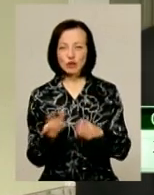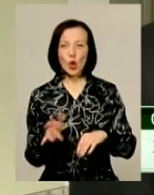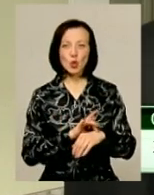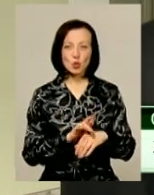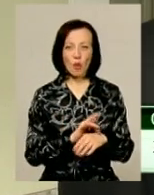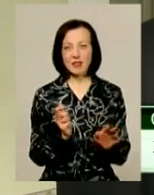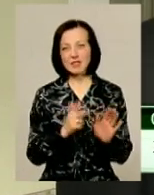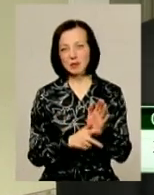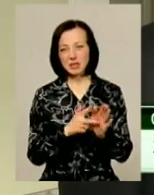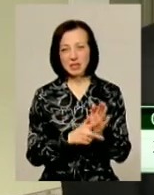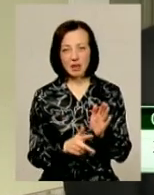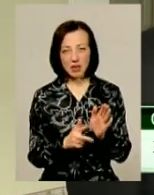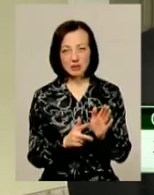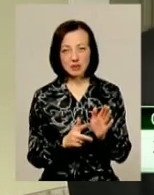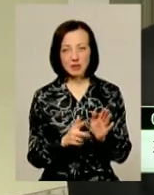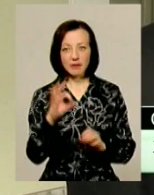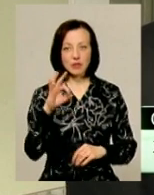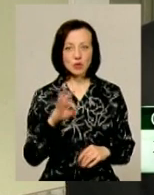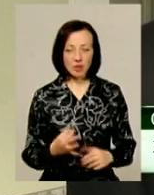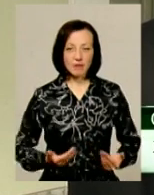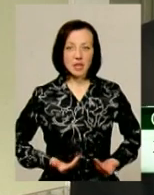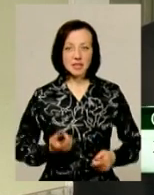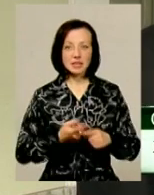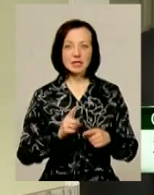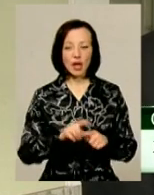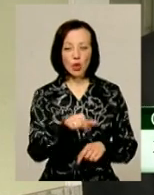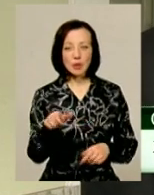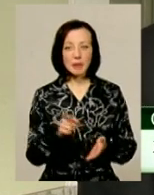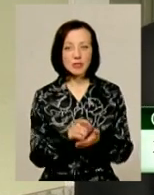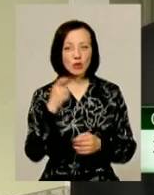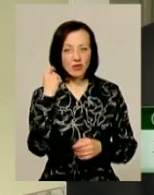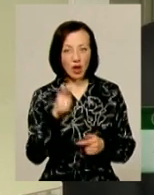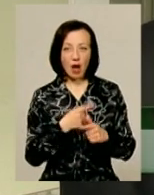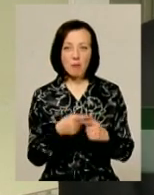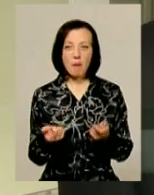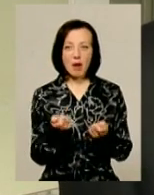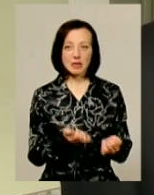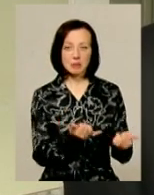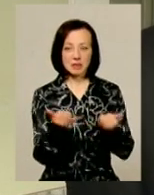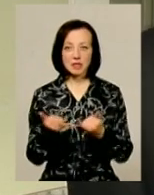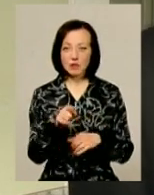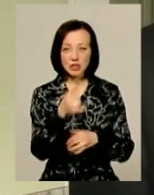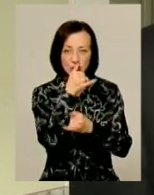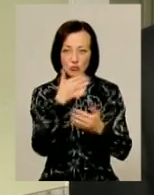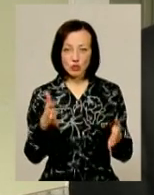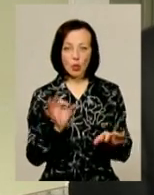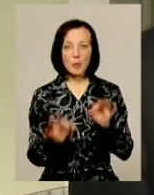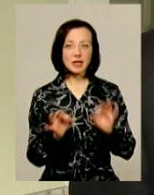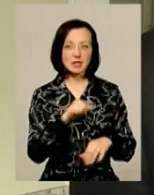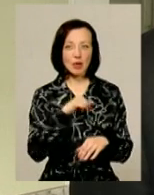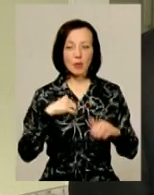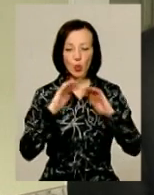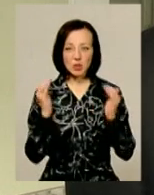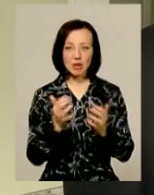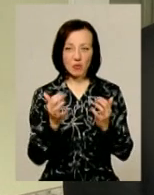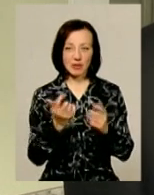це там 80% мешканців, це люди пенсійного віку або малозабезпечені. Вони не зможуть об'єктивно самі утримувати